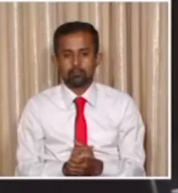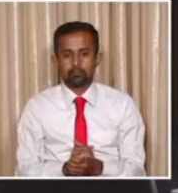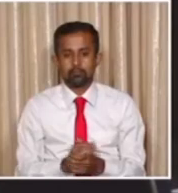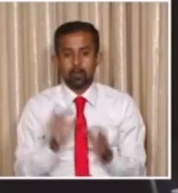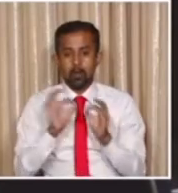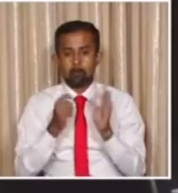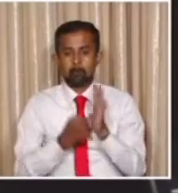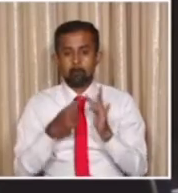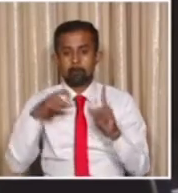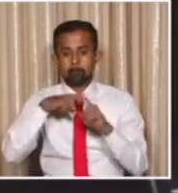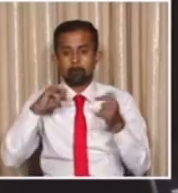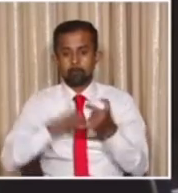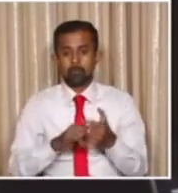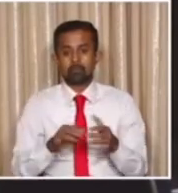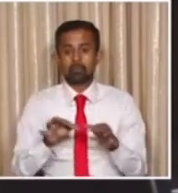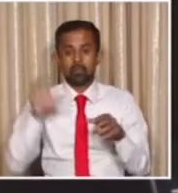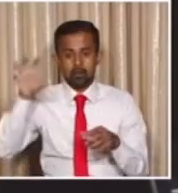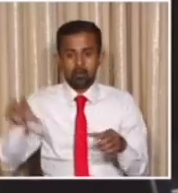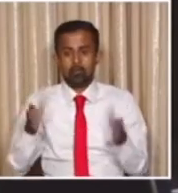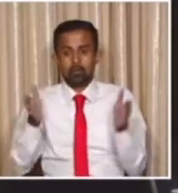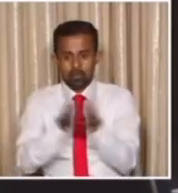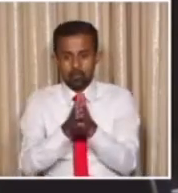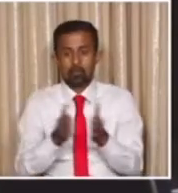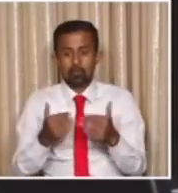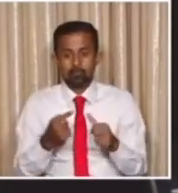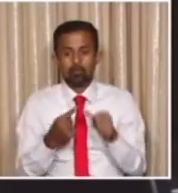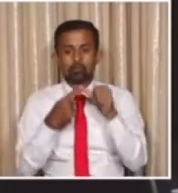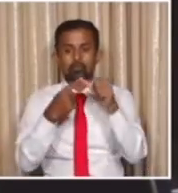බ්‍රික්ස් රටවල් එක්ක හරියට හිටගත්තොත් එතනින් ලැබෙන්නේ තව උත්තරයක්